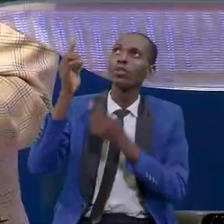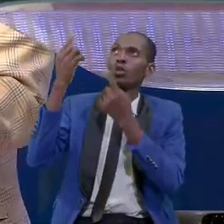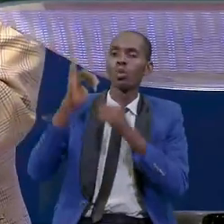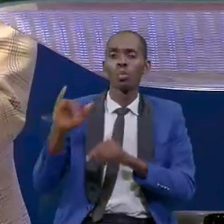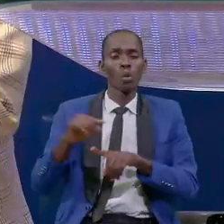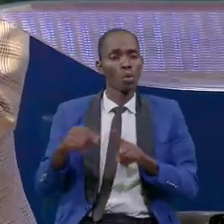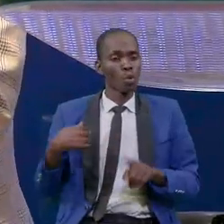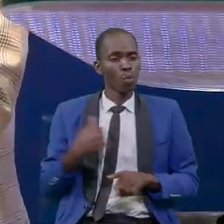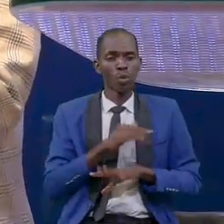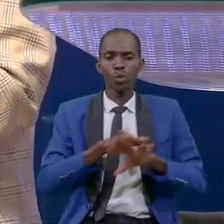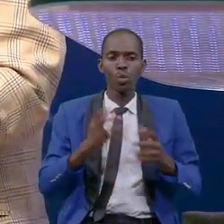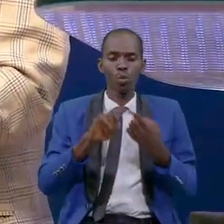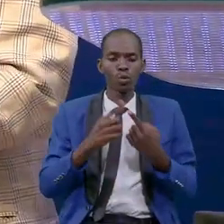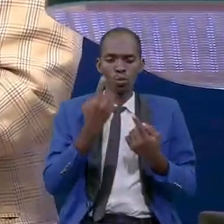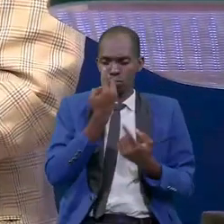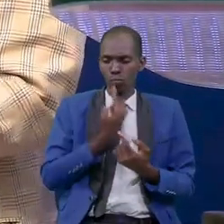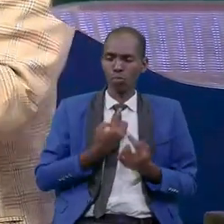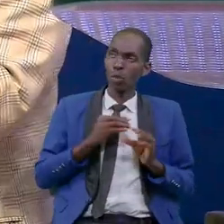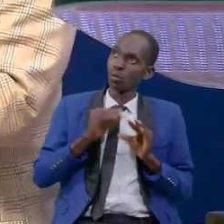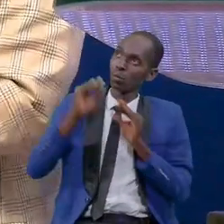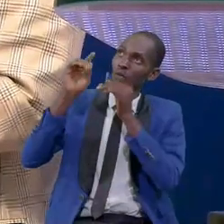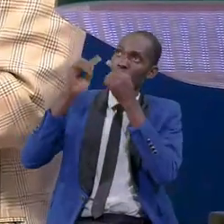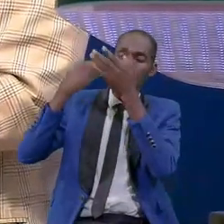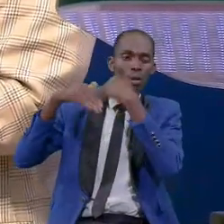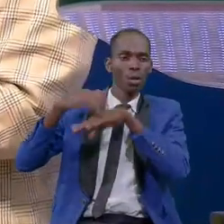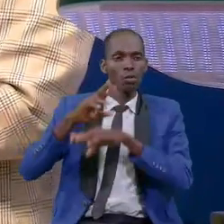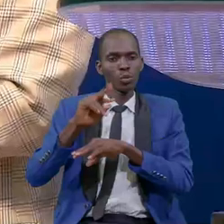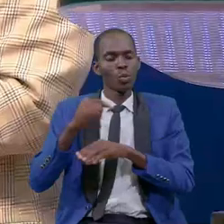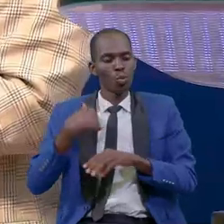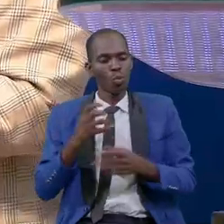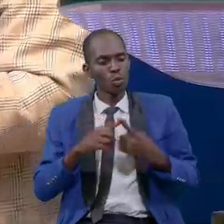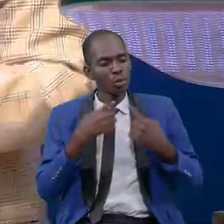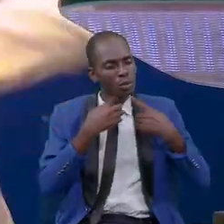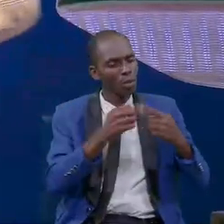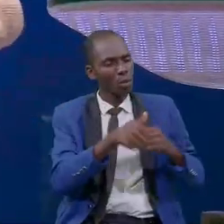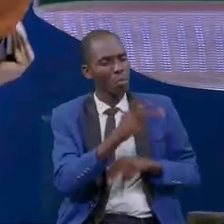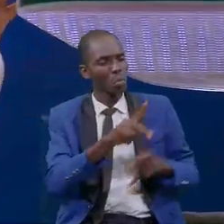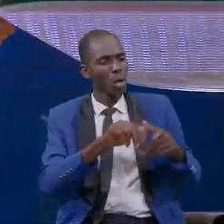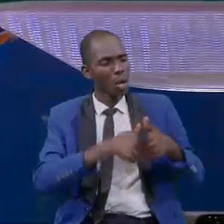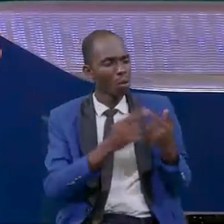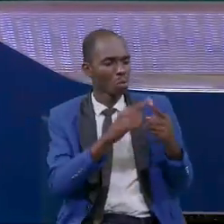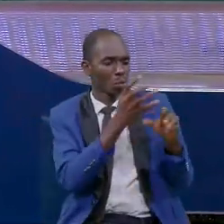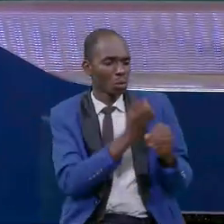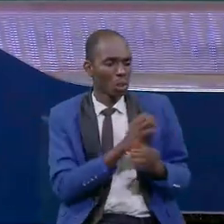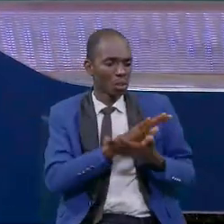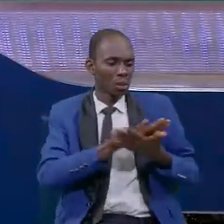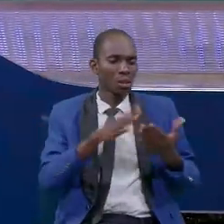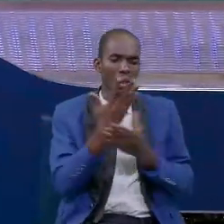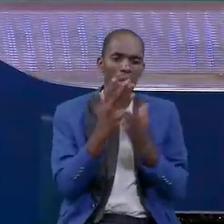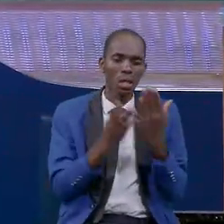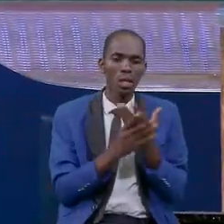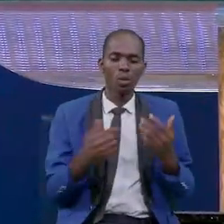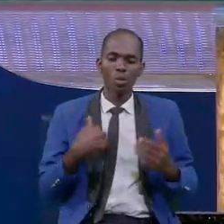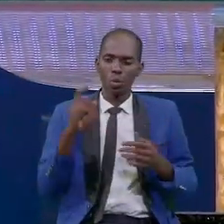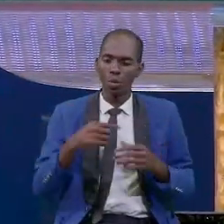avènement. Mais vous n'allez pas vouloir aller tout seul, mais vous allez le dire aux autres, comment celui-là peut avoir